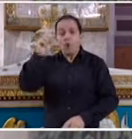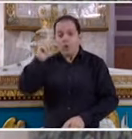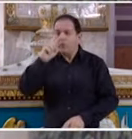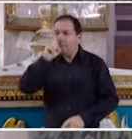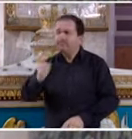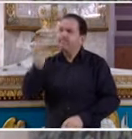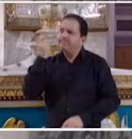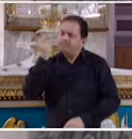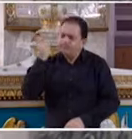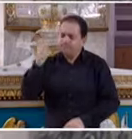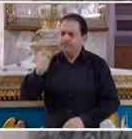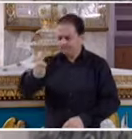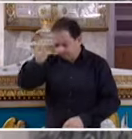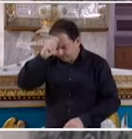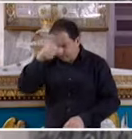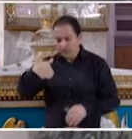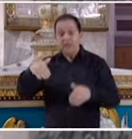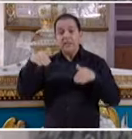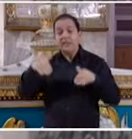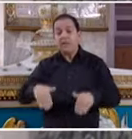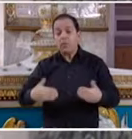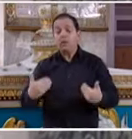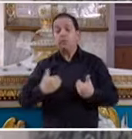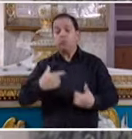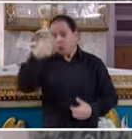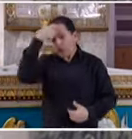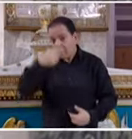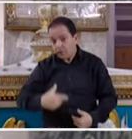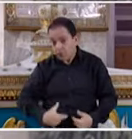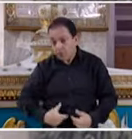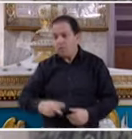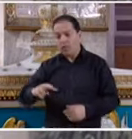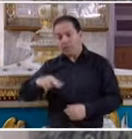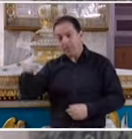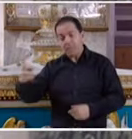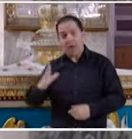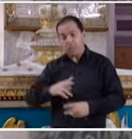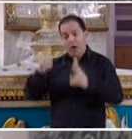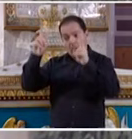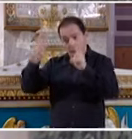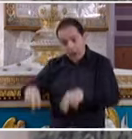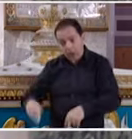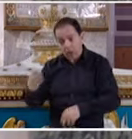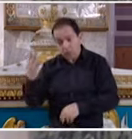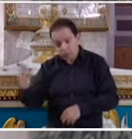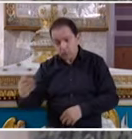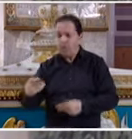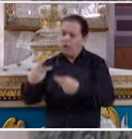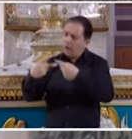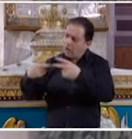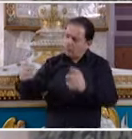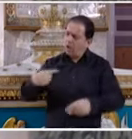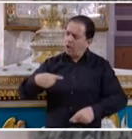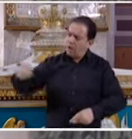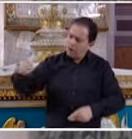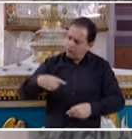υπόχρεος. Αυτός που σέβεται τον εαυτό του και αναγνωρίζει τον έτερο και βεβαίως σέβεται την ελευθερία του άλλου.